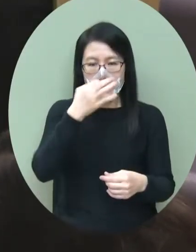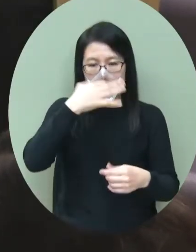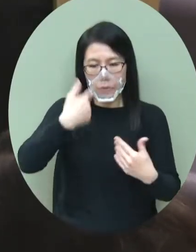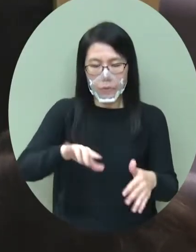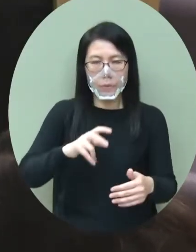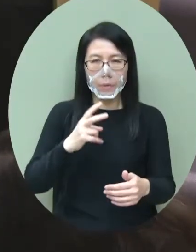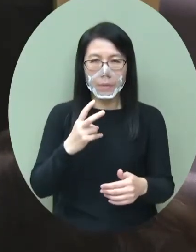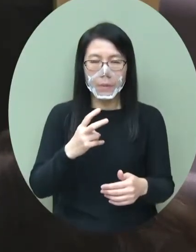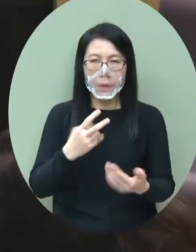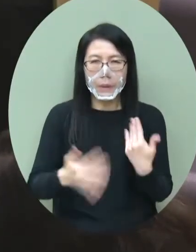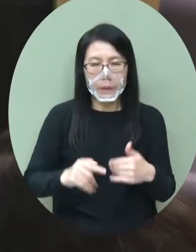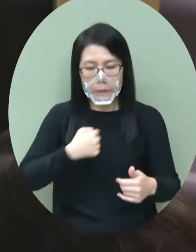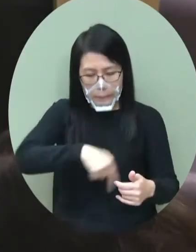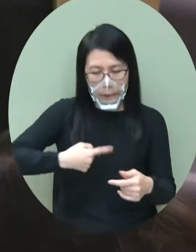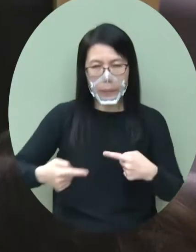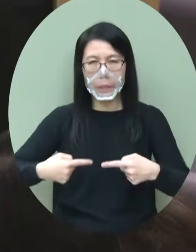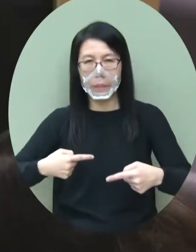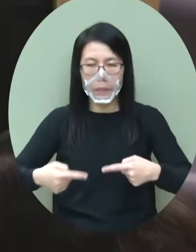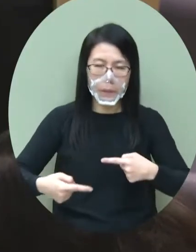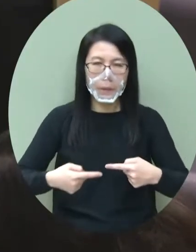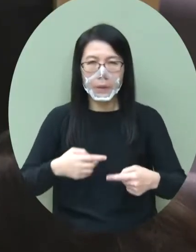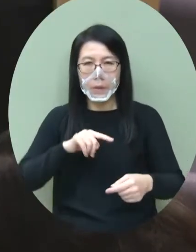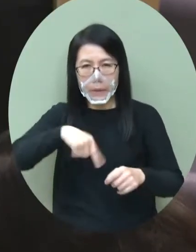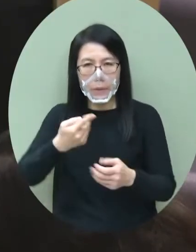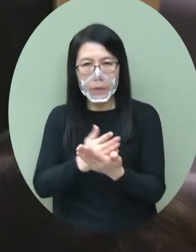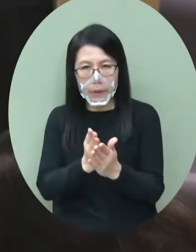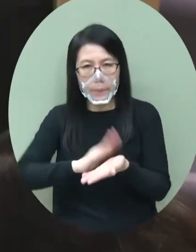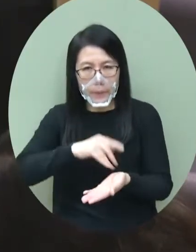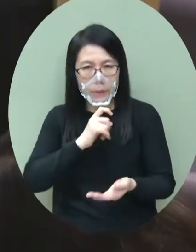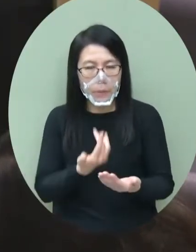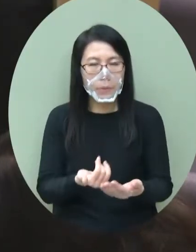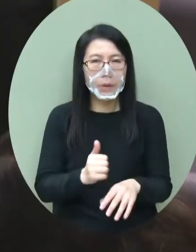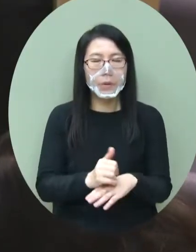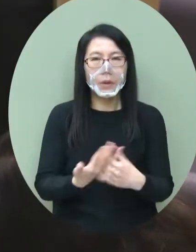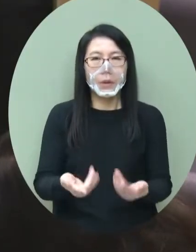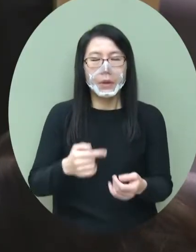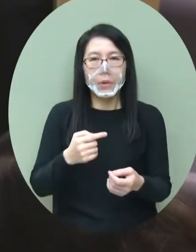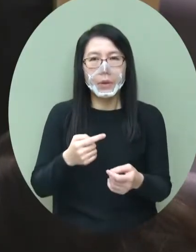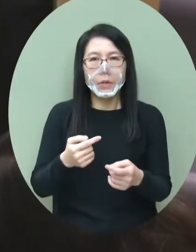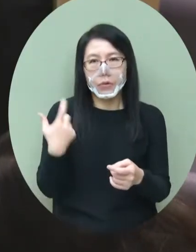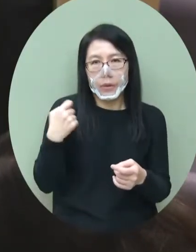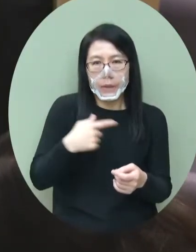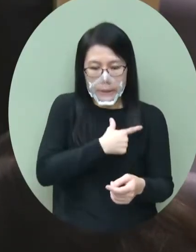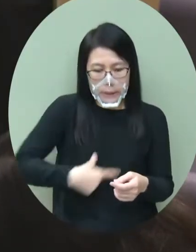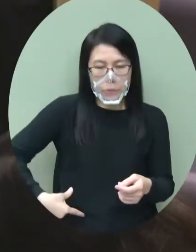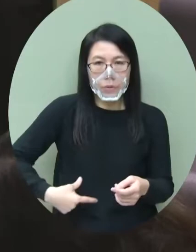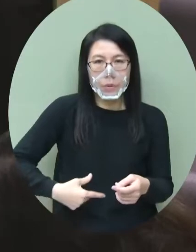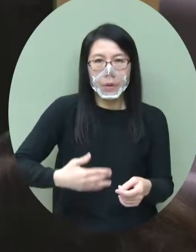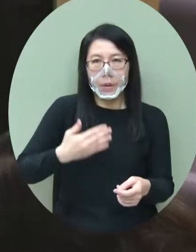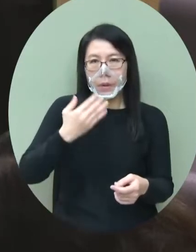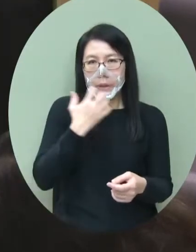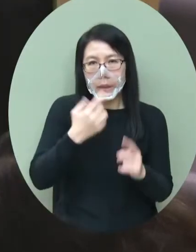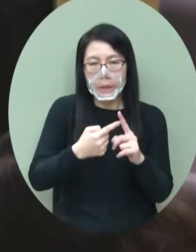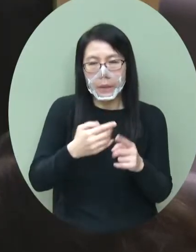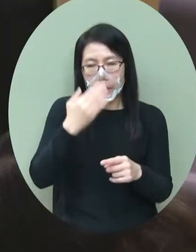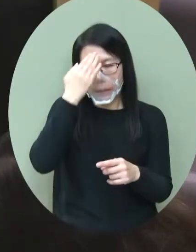拿了吃了才发现他的体质不适合，有负面的影响呢？ 近日有议员有